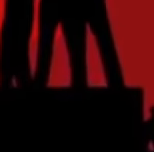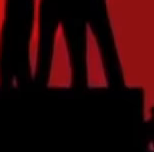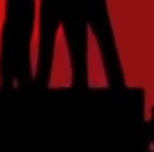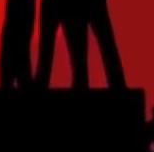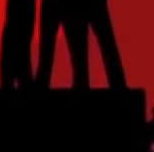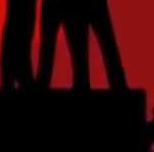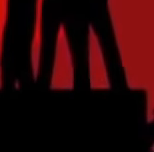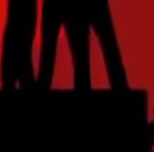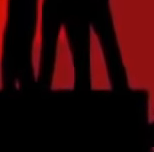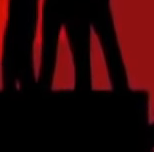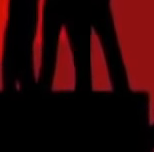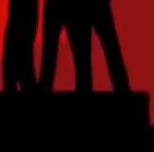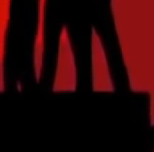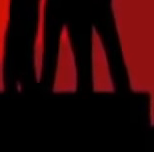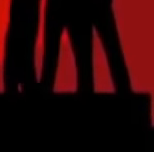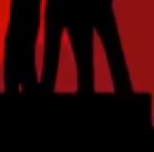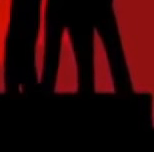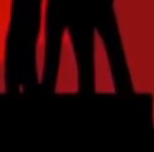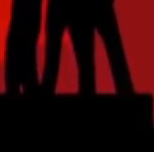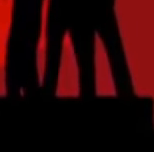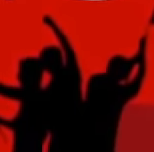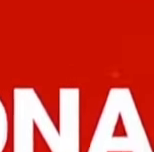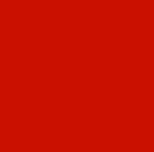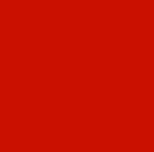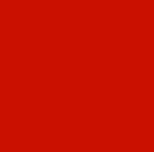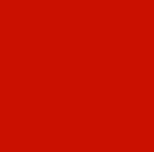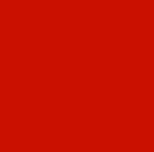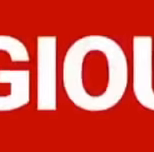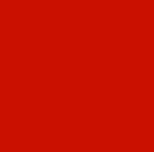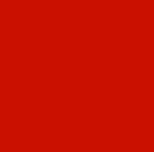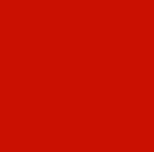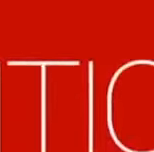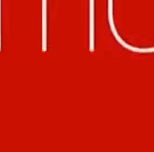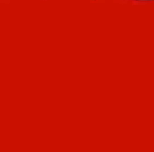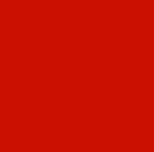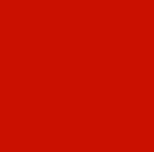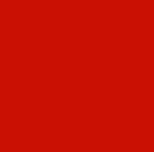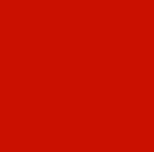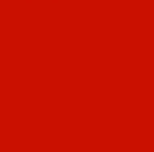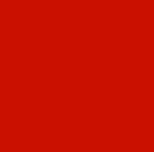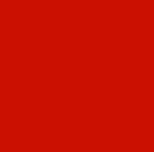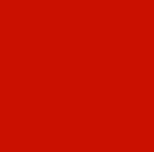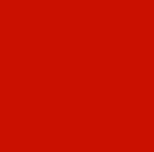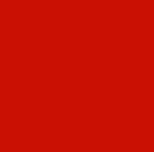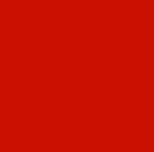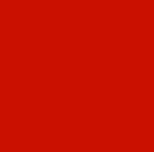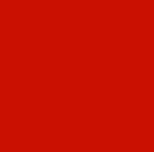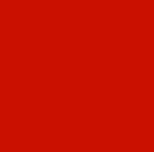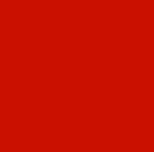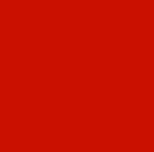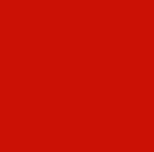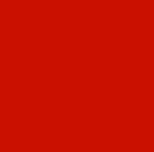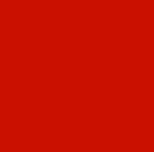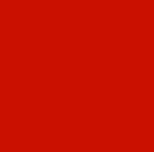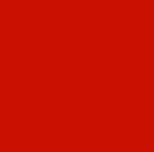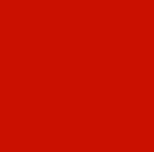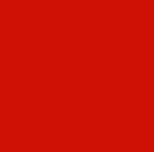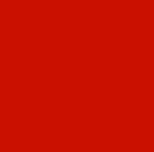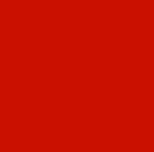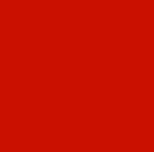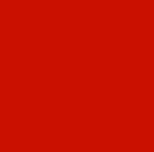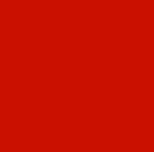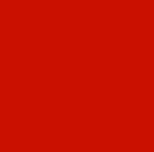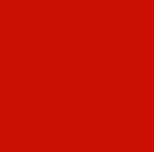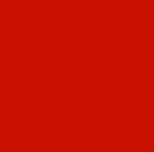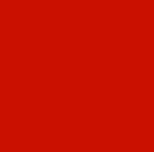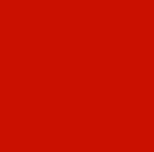ng mga estudyanteng tumutulig sa kay Marcos. Huli ang religious opposition o mga religious sector na kinukondena ang mga pang-aabuso sa